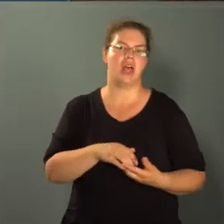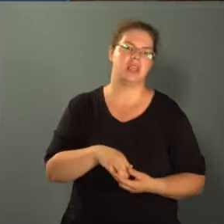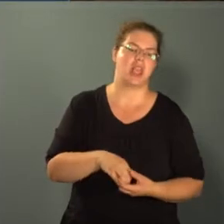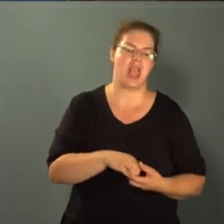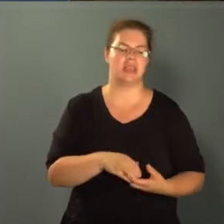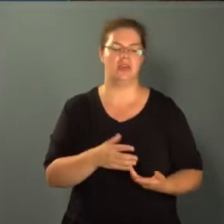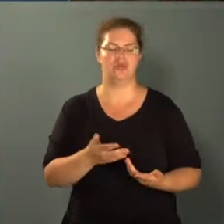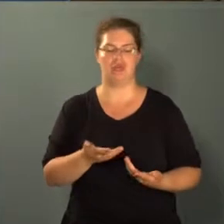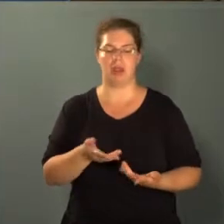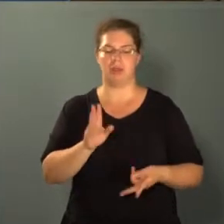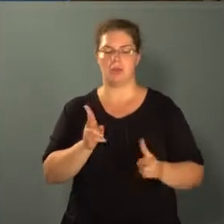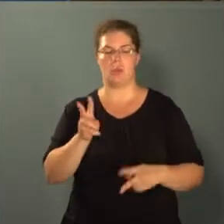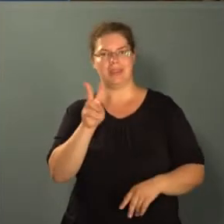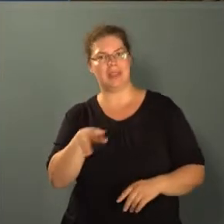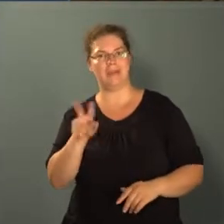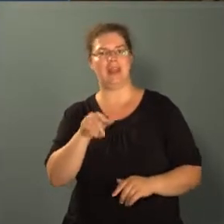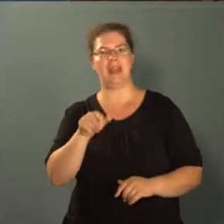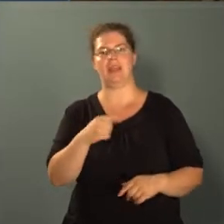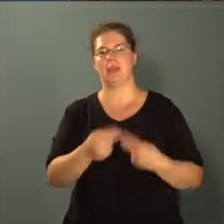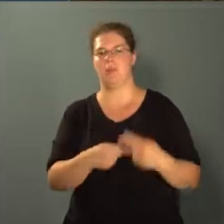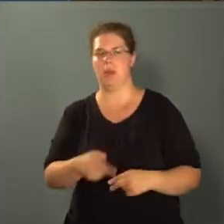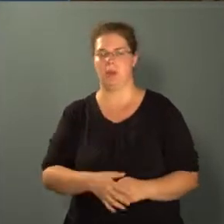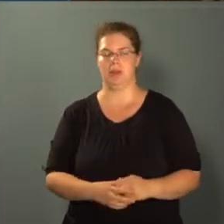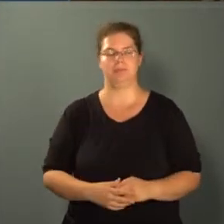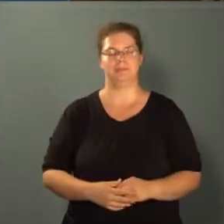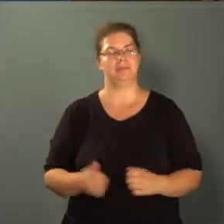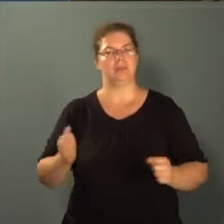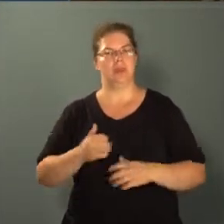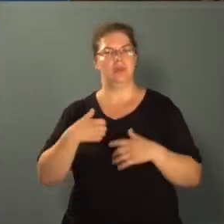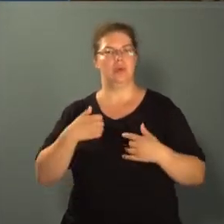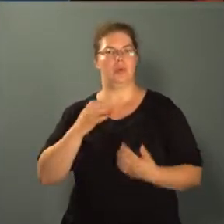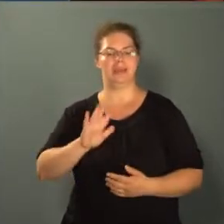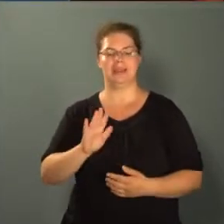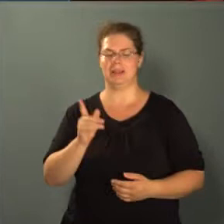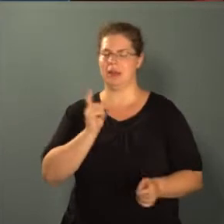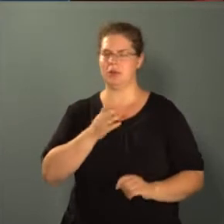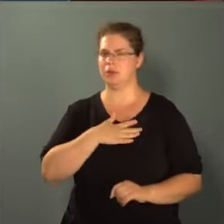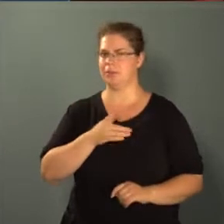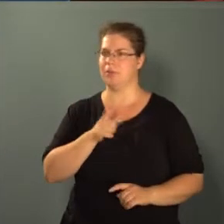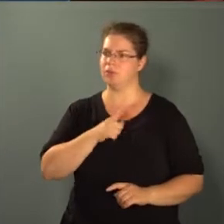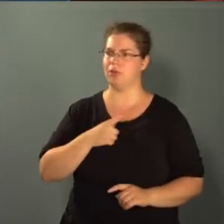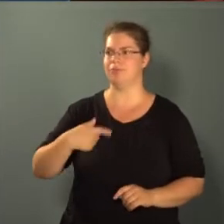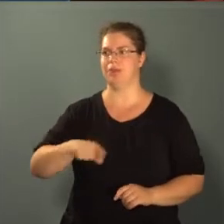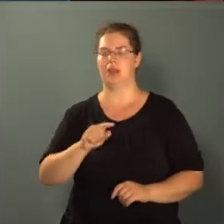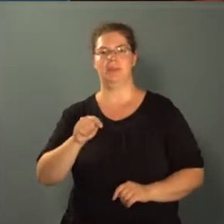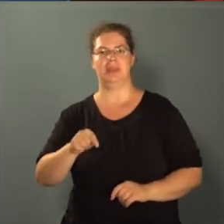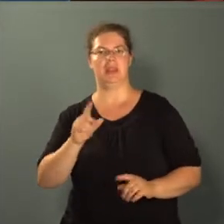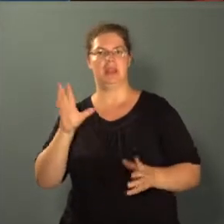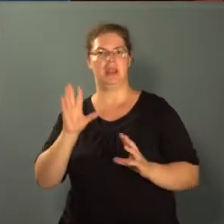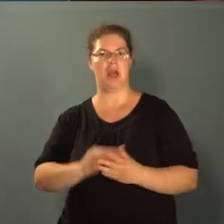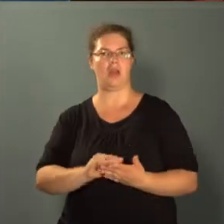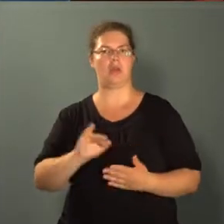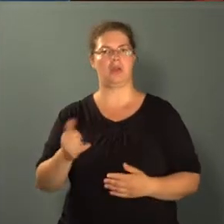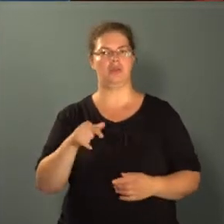egyesület hogy szemléli ezt a folyamatot? Nagyon örülnénk neki, de azt gondolom, hogy nem csak mi, hanem az itt lakók is, a